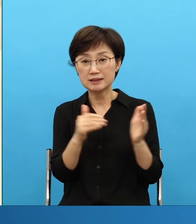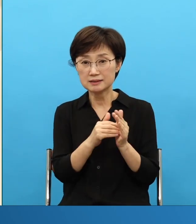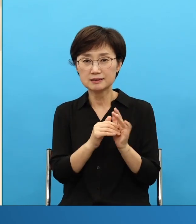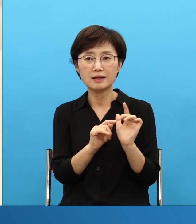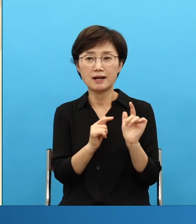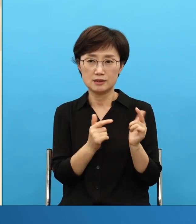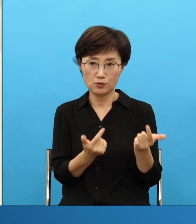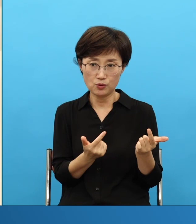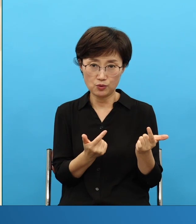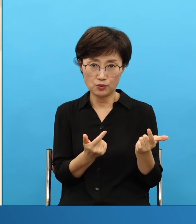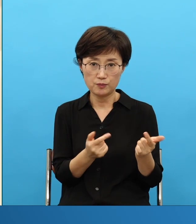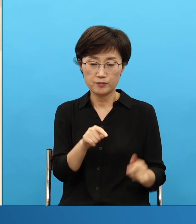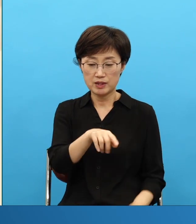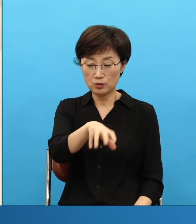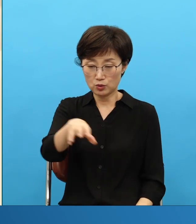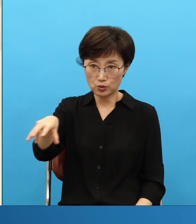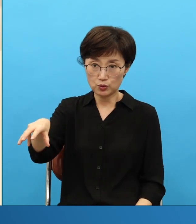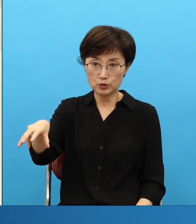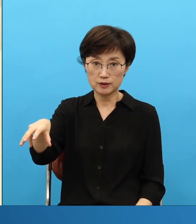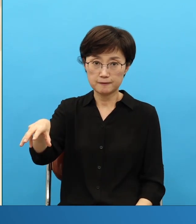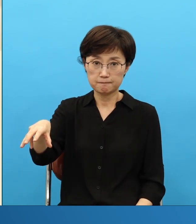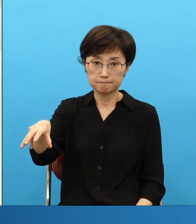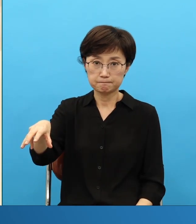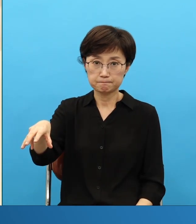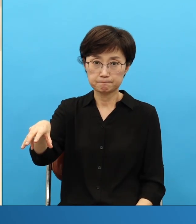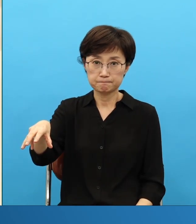이 현장에